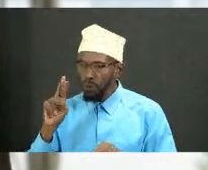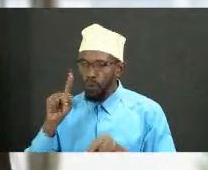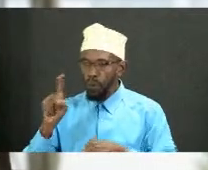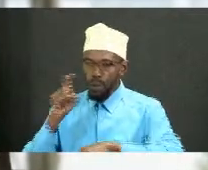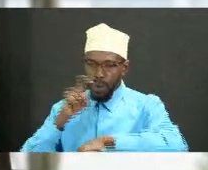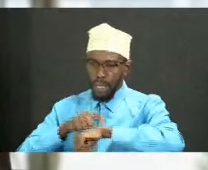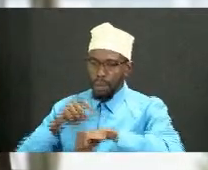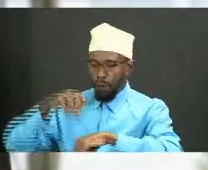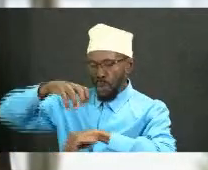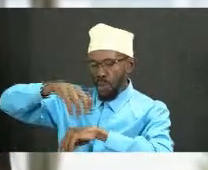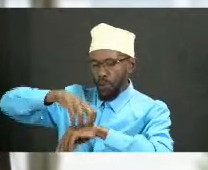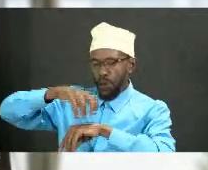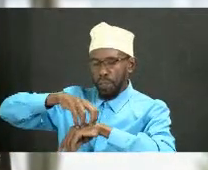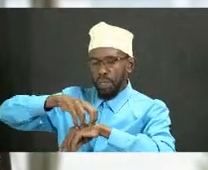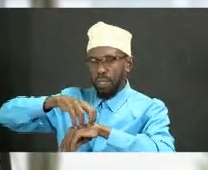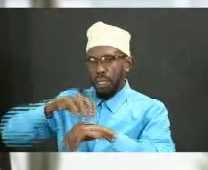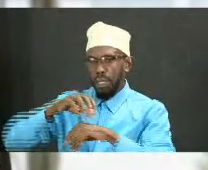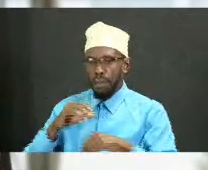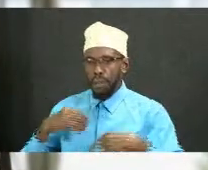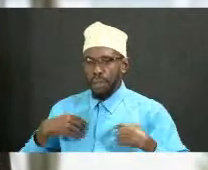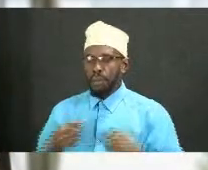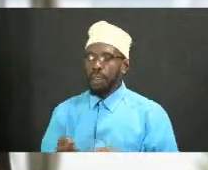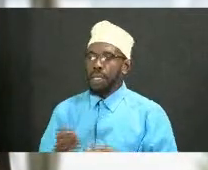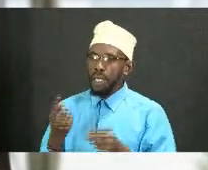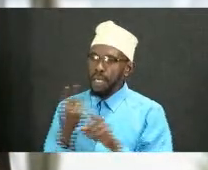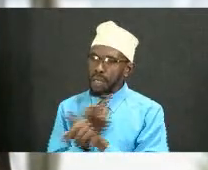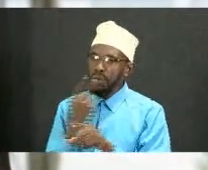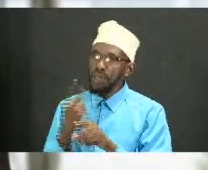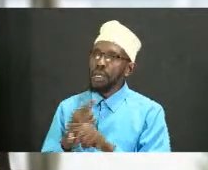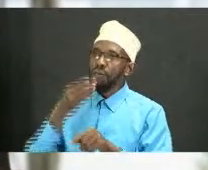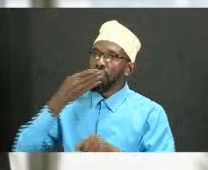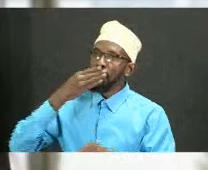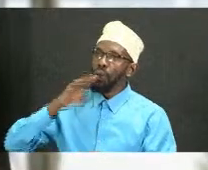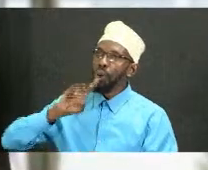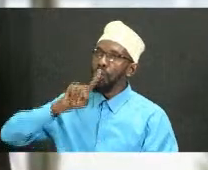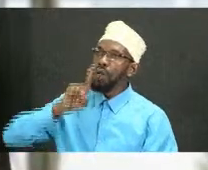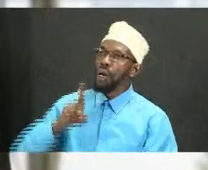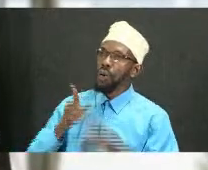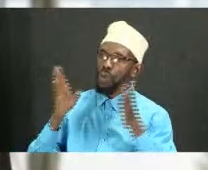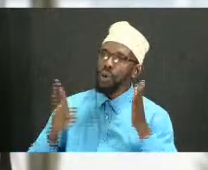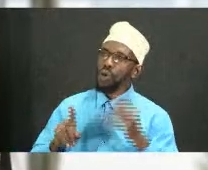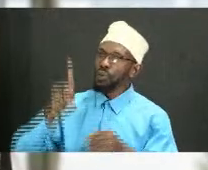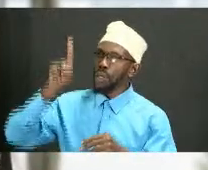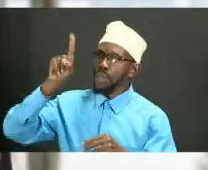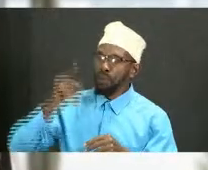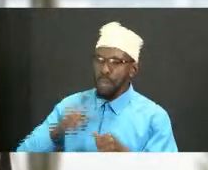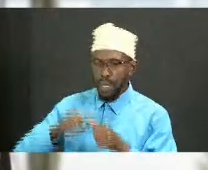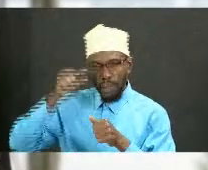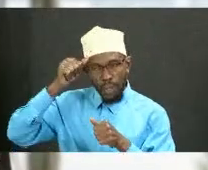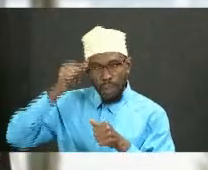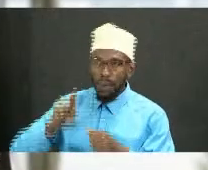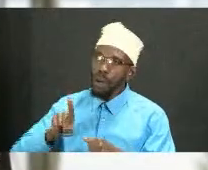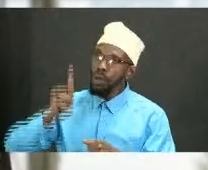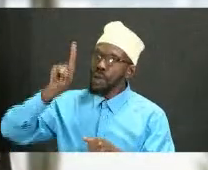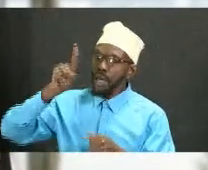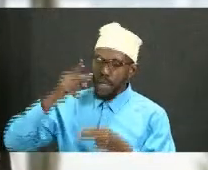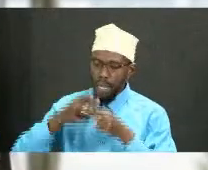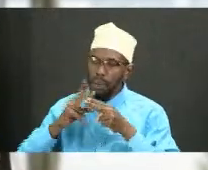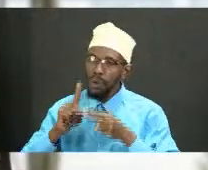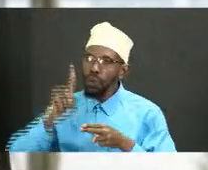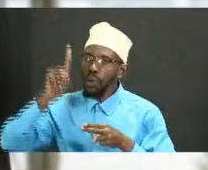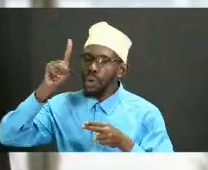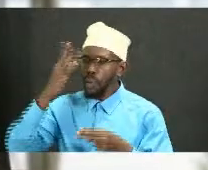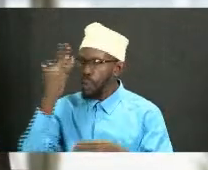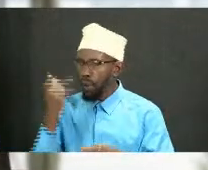wakati mmoja ameingia msikitini akakuta watu katika dhikri mbalimbali, akauliza mnafanya nini? Akasema sisi tumkumbuka Mwenyezi Mungu, tumtaja Mwenyezi